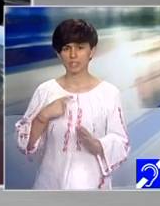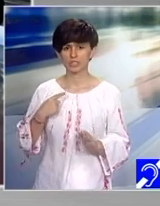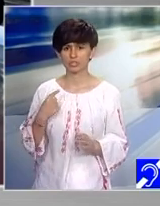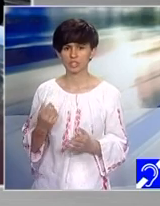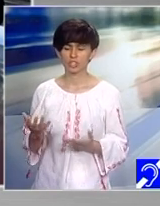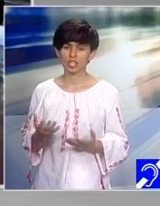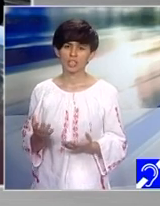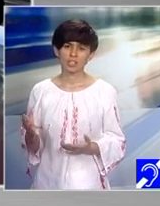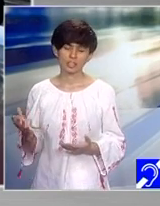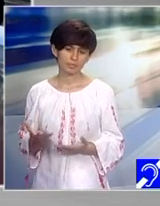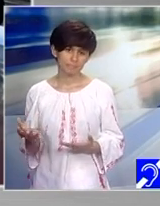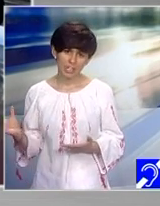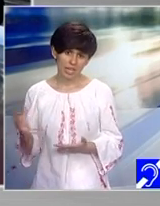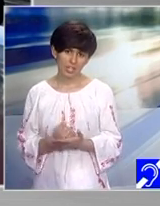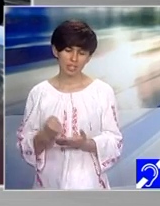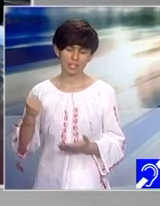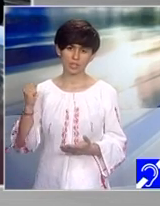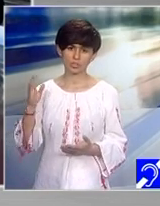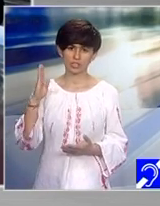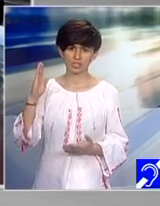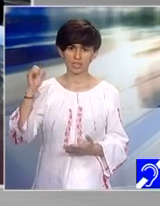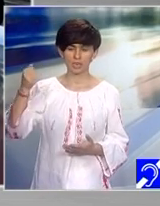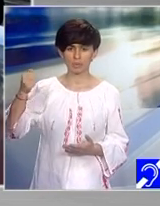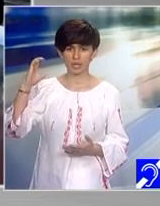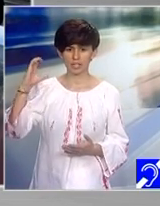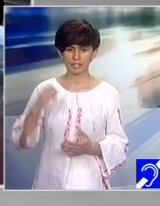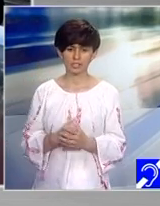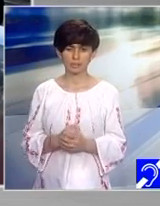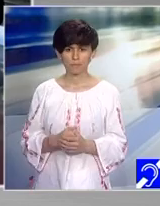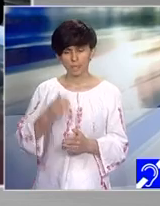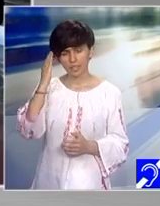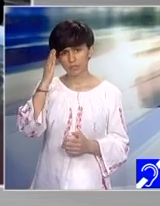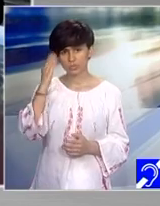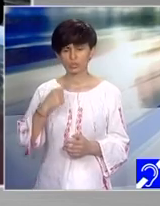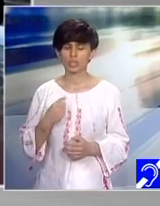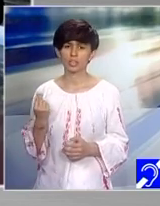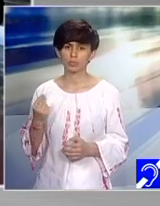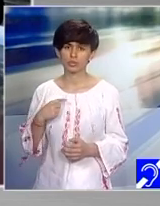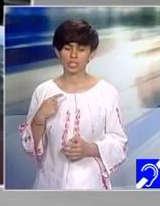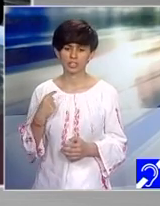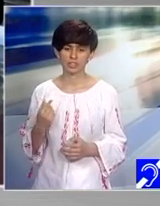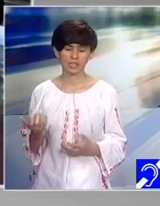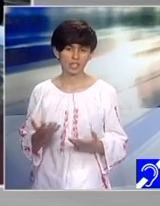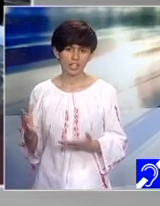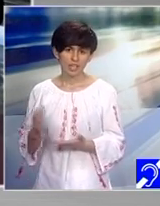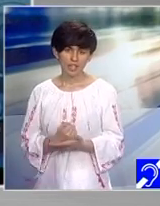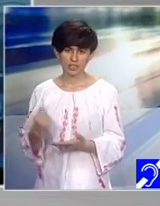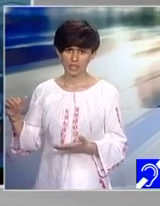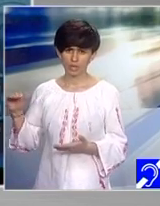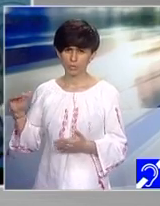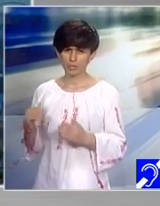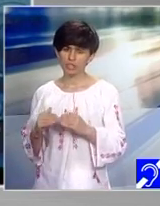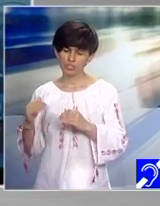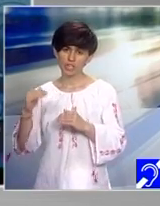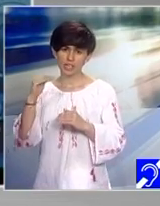la bacalaureat. Și nu e adevărat. O școală bună e o școală care ia copii de aici și urcă mai mult. Nu ia de sus și menține